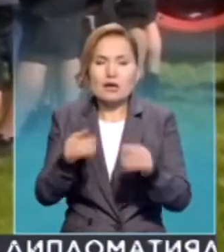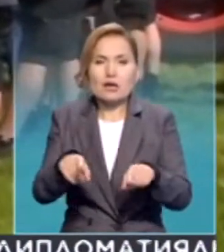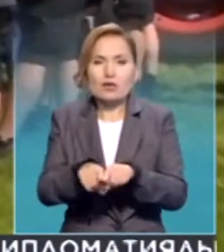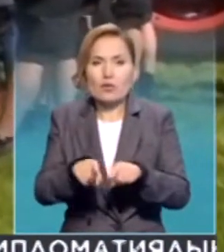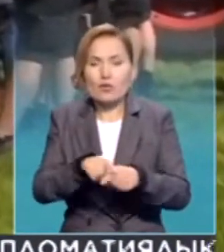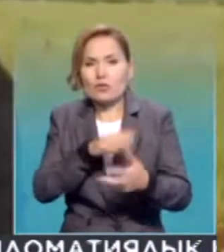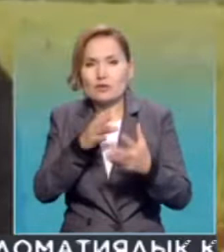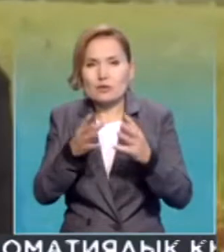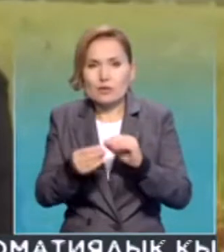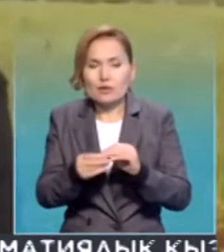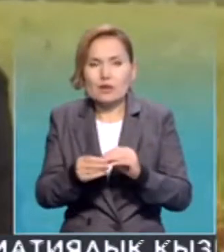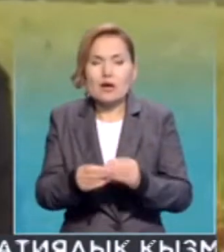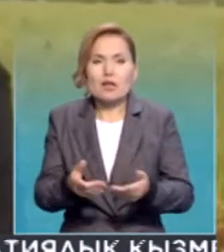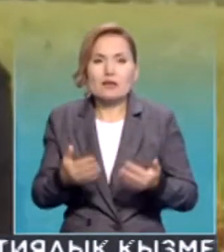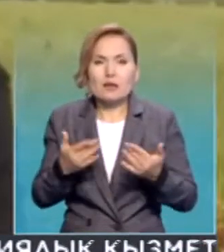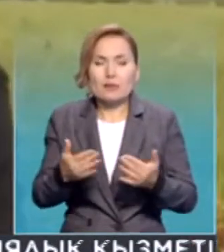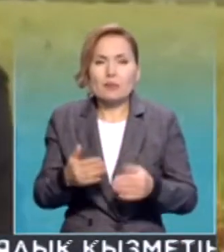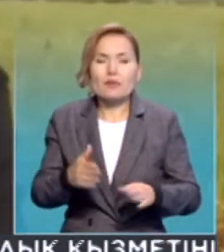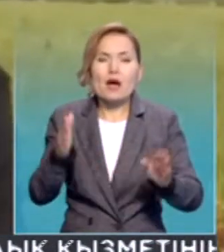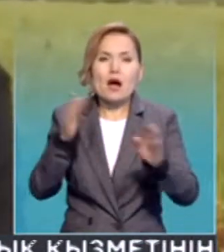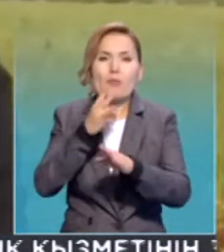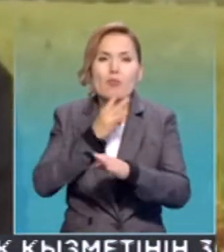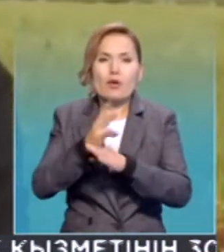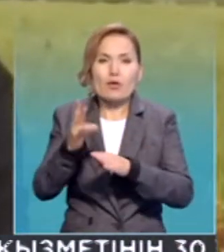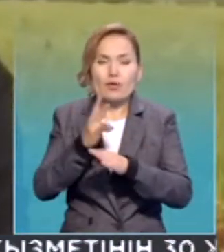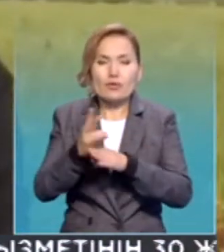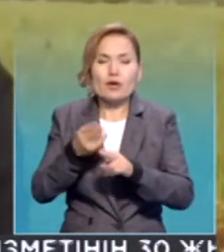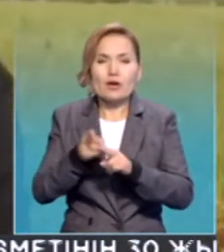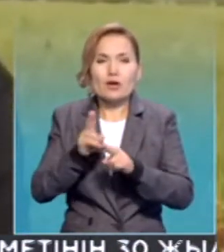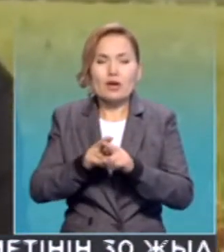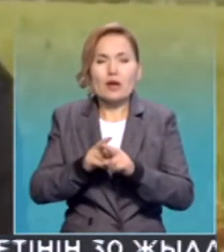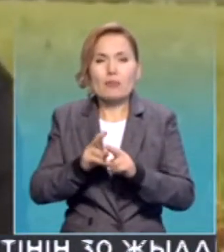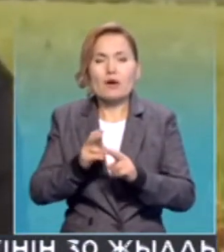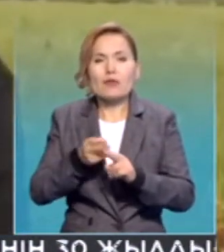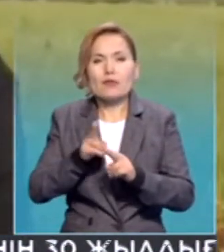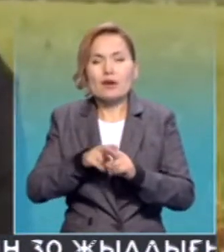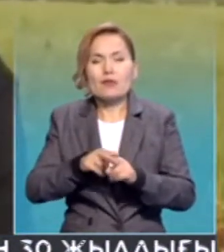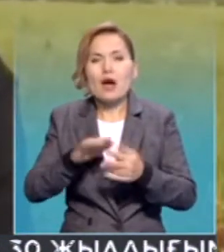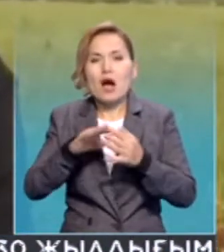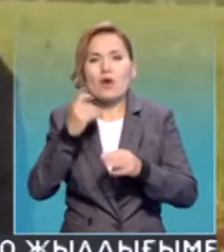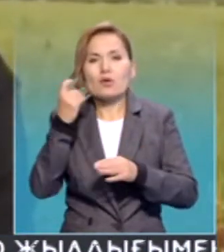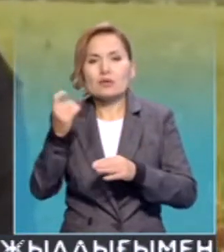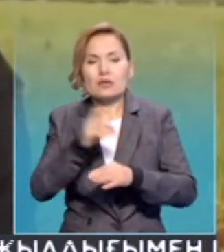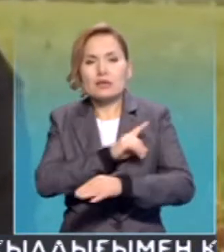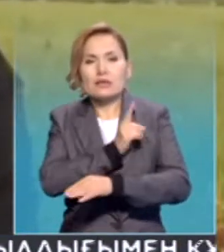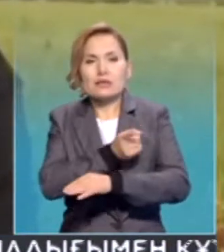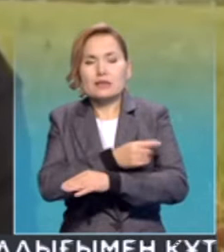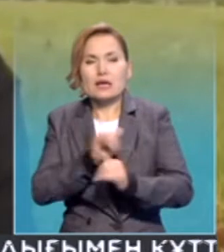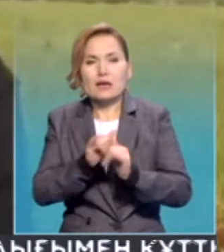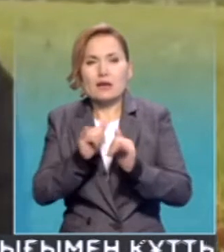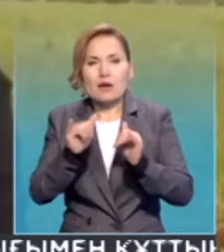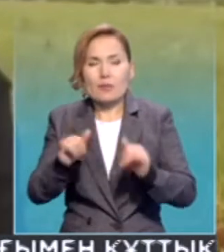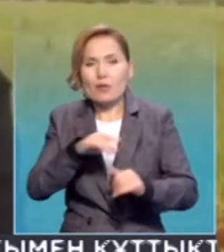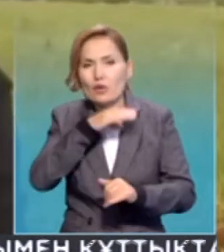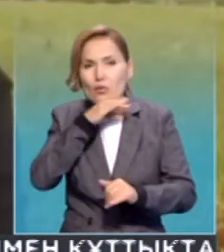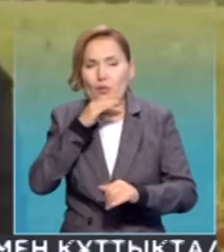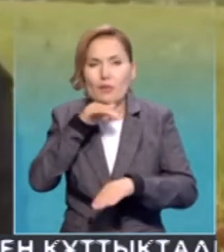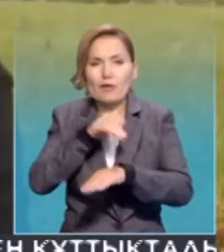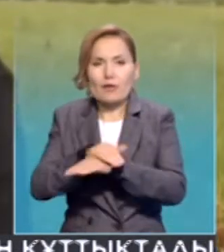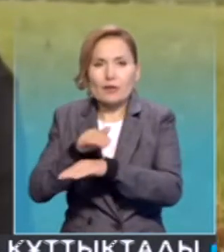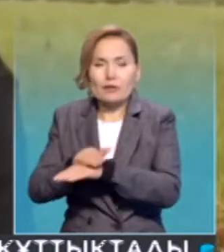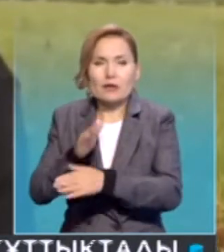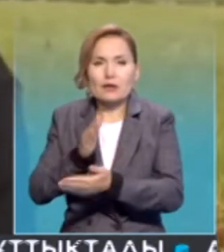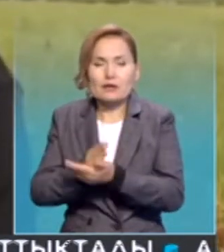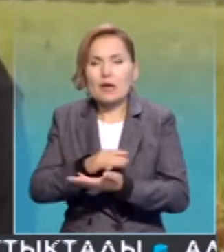санын қысқартуы тиіс. Ауаға зиянды қалдық өндірістен көліктен емес, ауыл шаруашылығынан, малдың жапасынан көп тарайды дегеннің